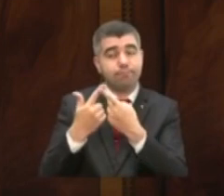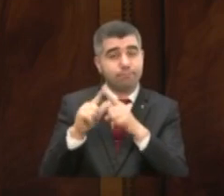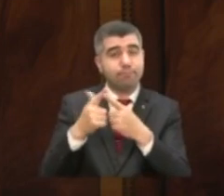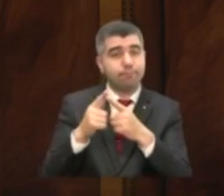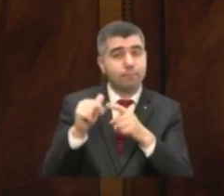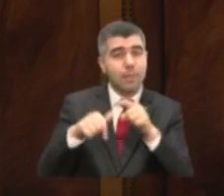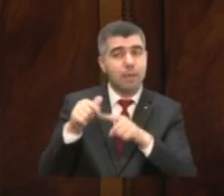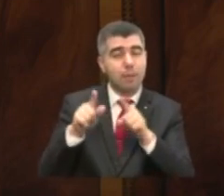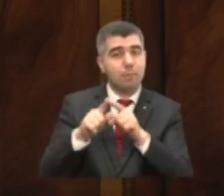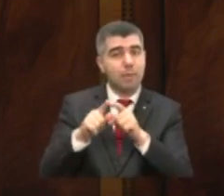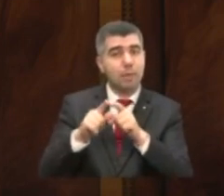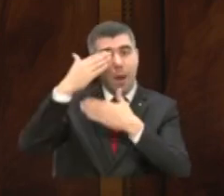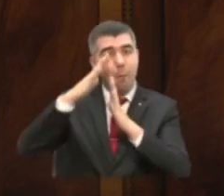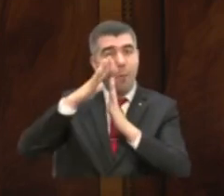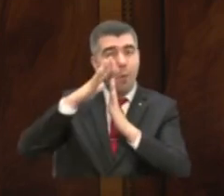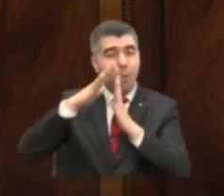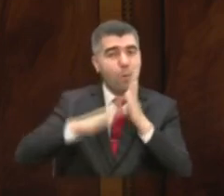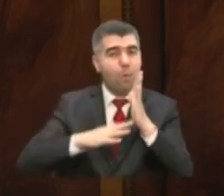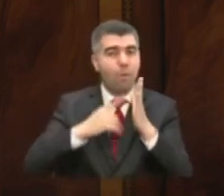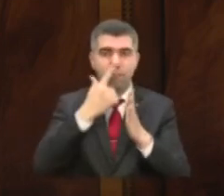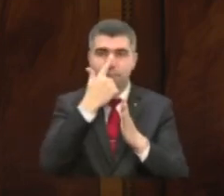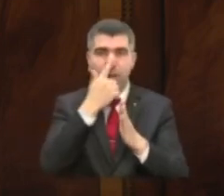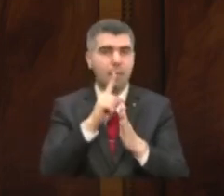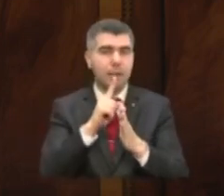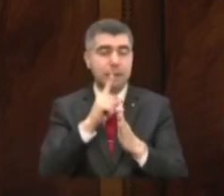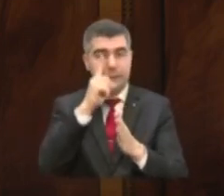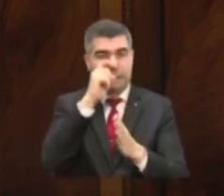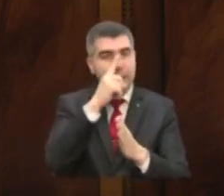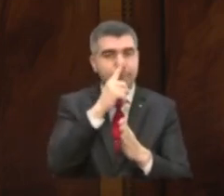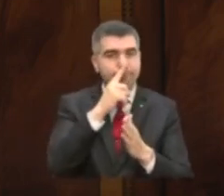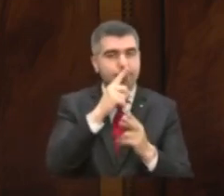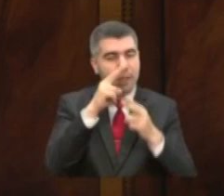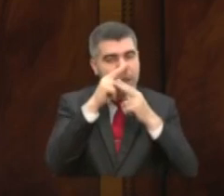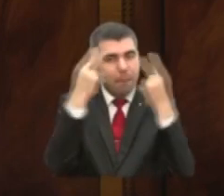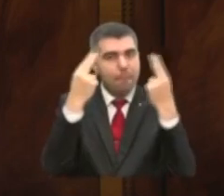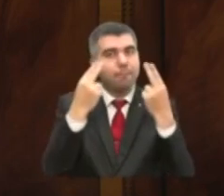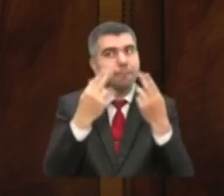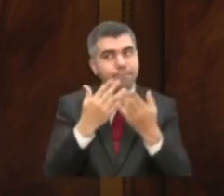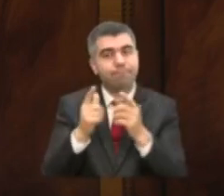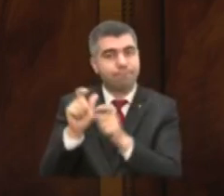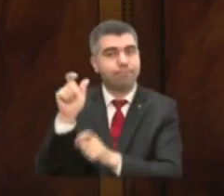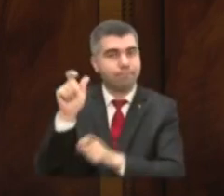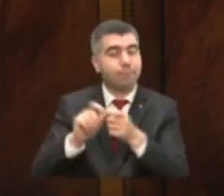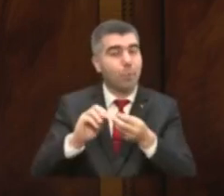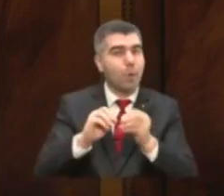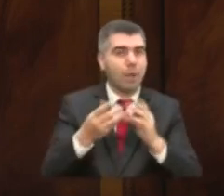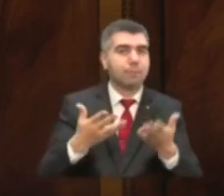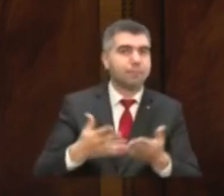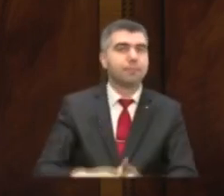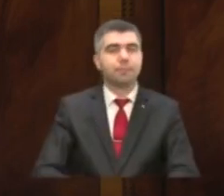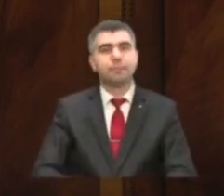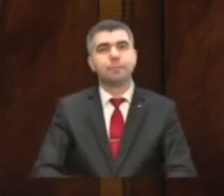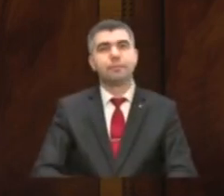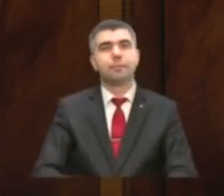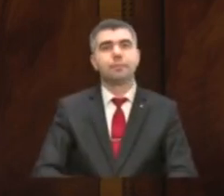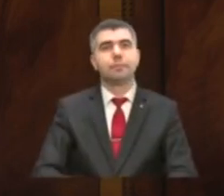من المجتمع، وهذا لا يعني أن نبدي رأينا في هذه الاختلالات. كما